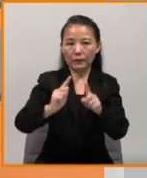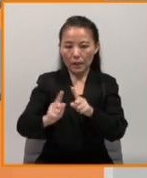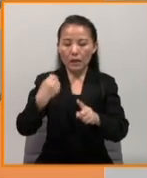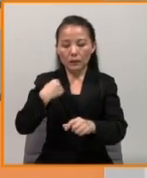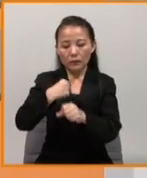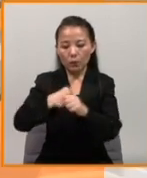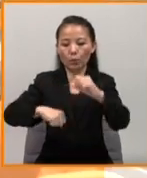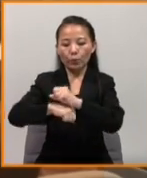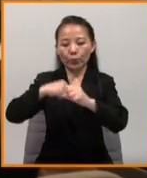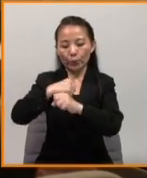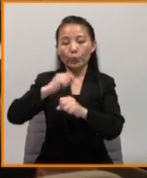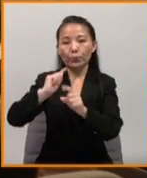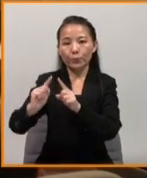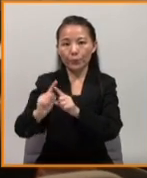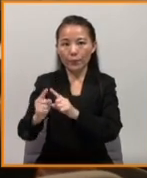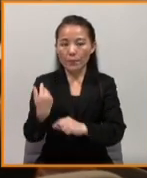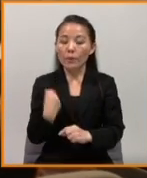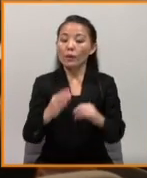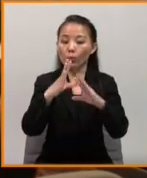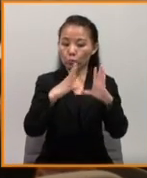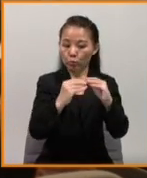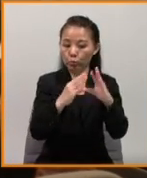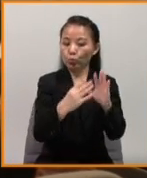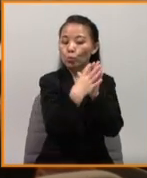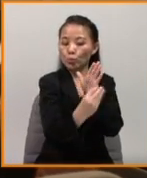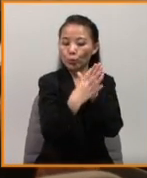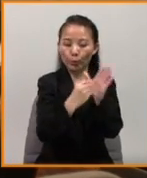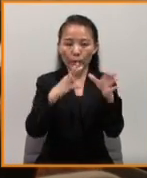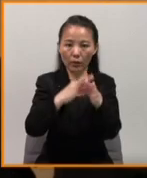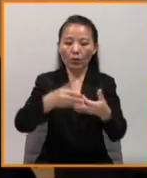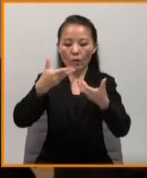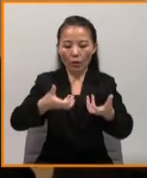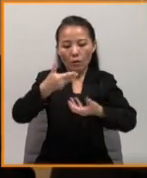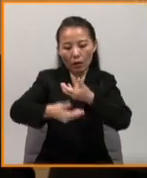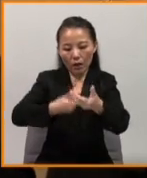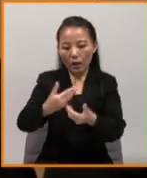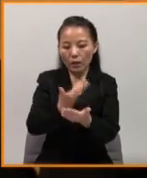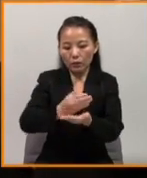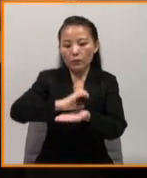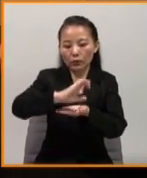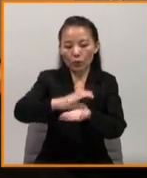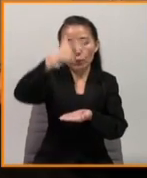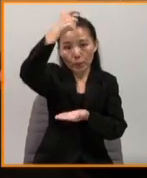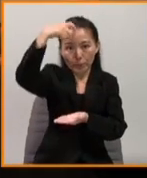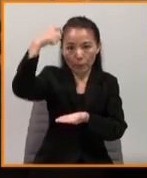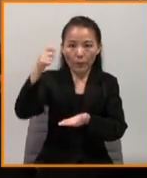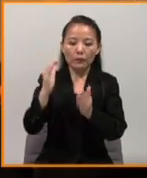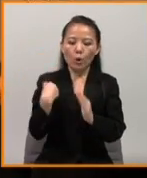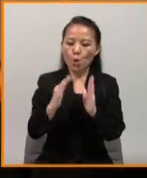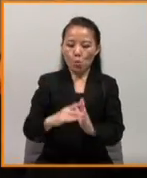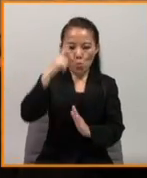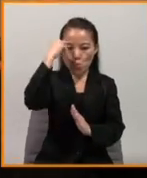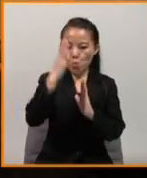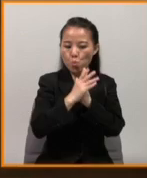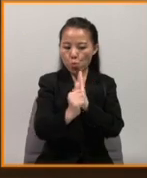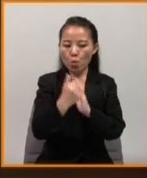สดุก่อสร้างในงานเสวนาโอกาสและความท้าทายการค้าและการลงทุนกับสหภาพเมียนมาจากกูรูที่จัดโดยหอ